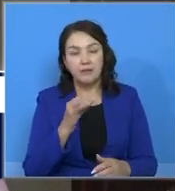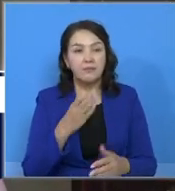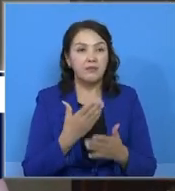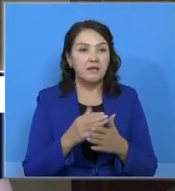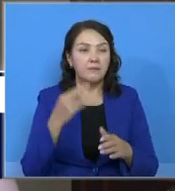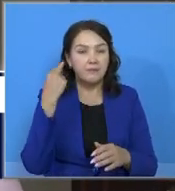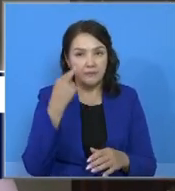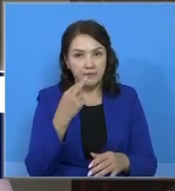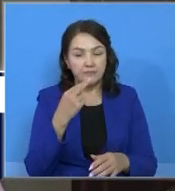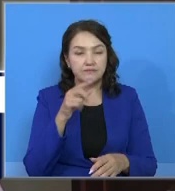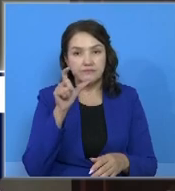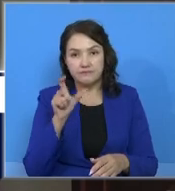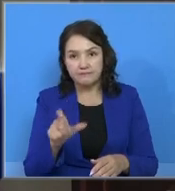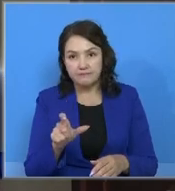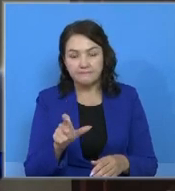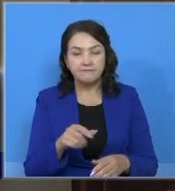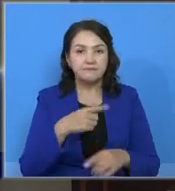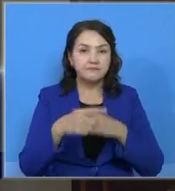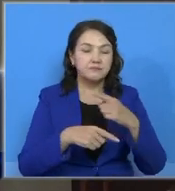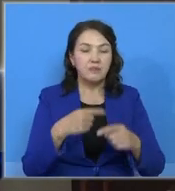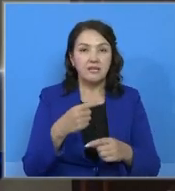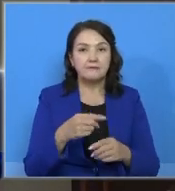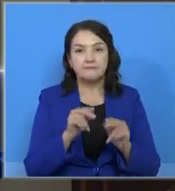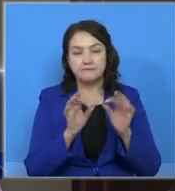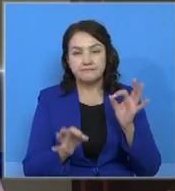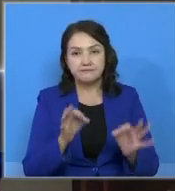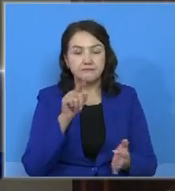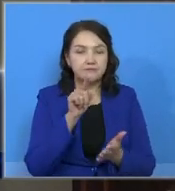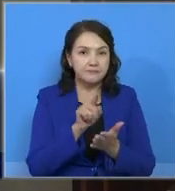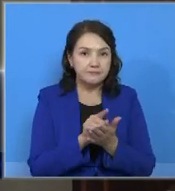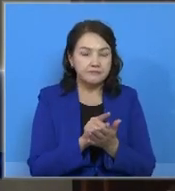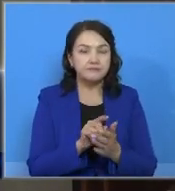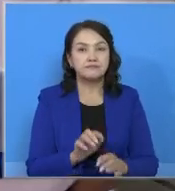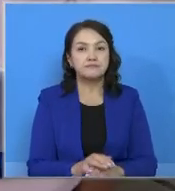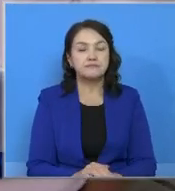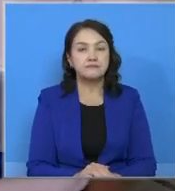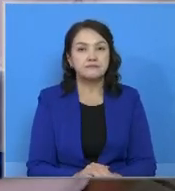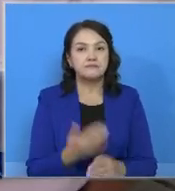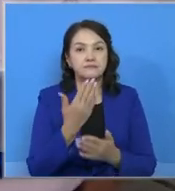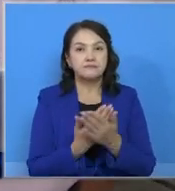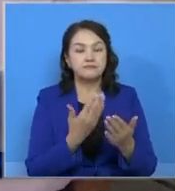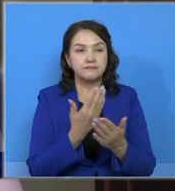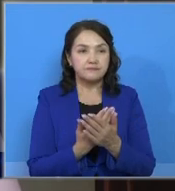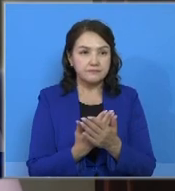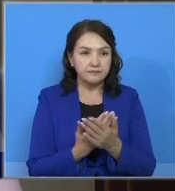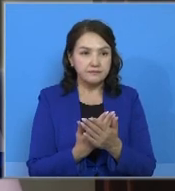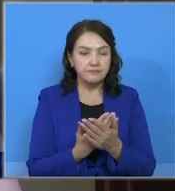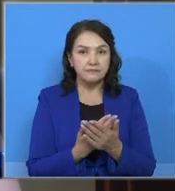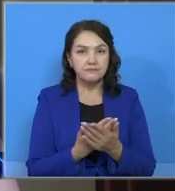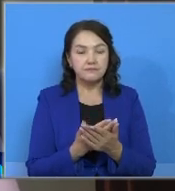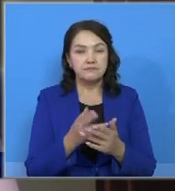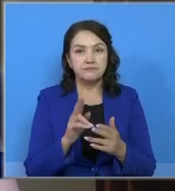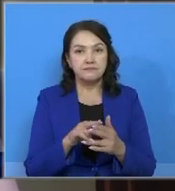морально-нравственных качеств будущих кандидатов в должности судей. Совет в этой